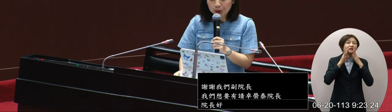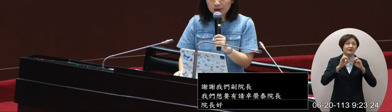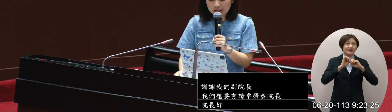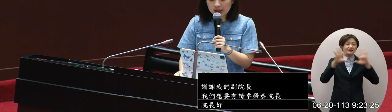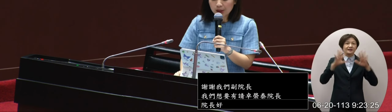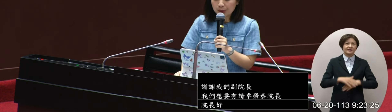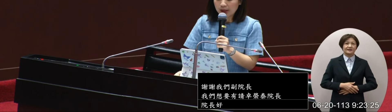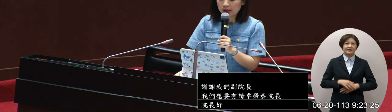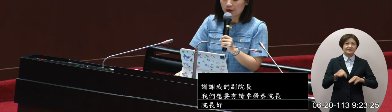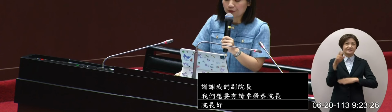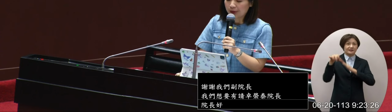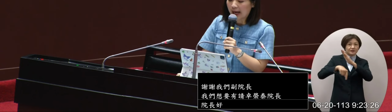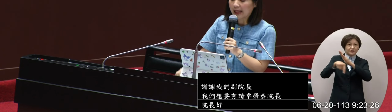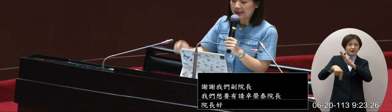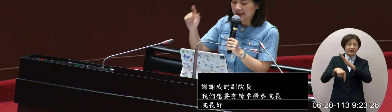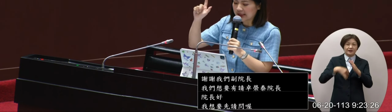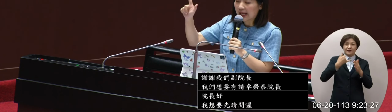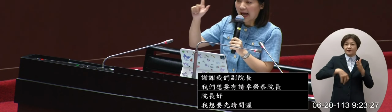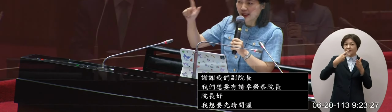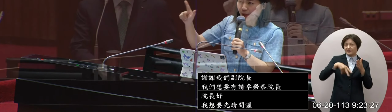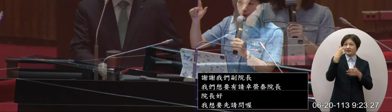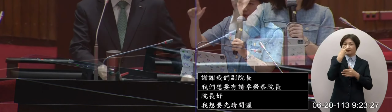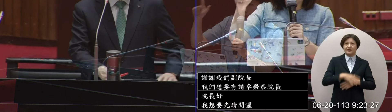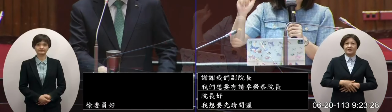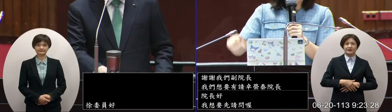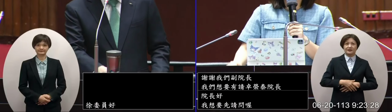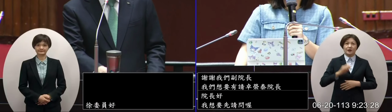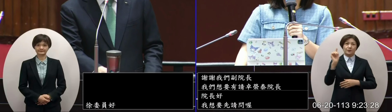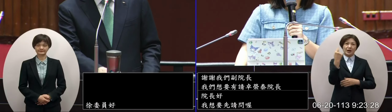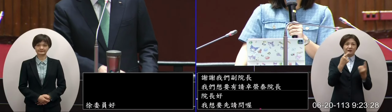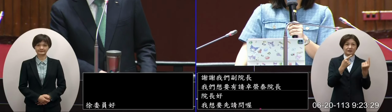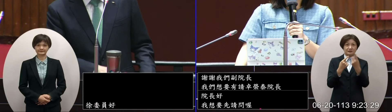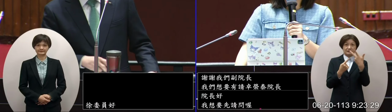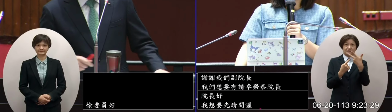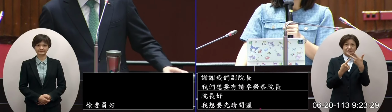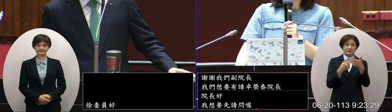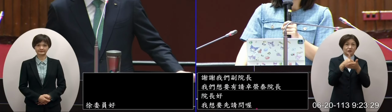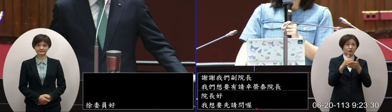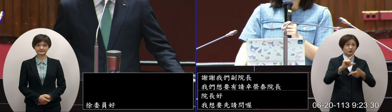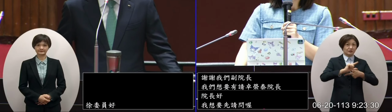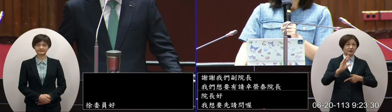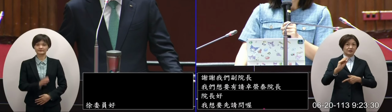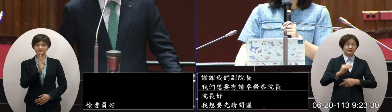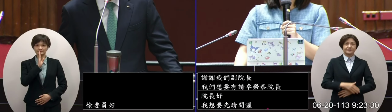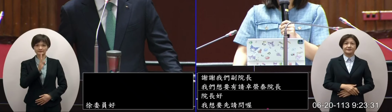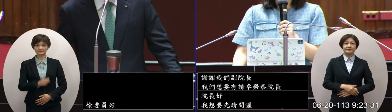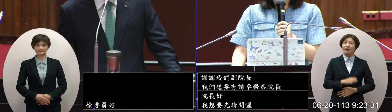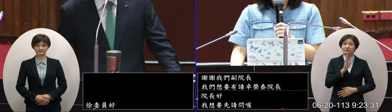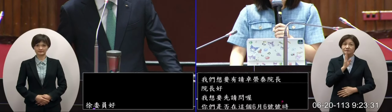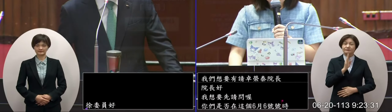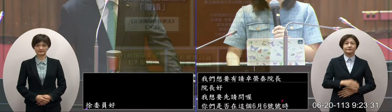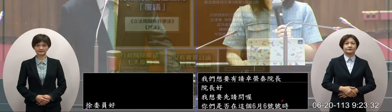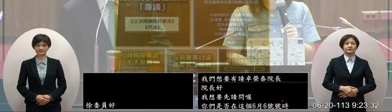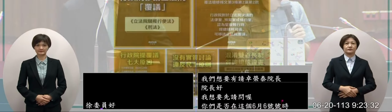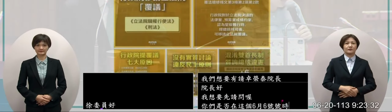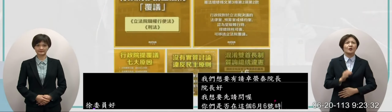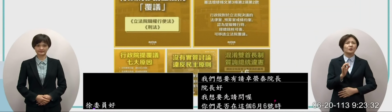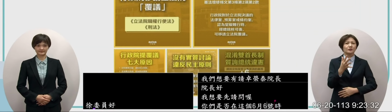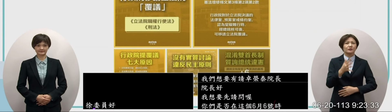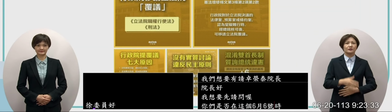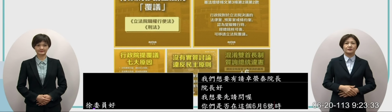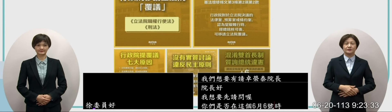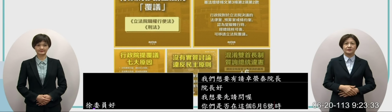提出行政院的复议案7大理由的图卡？ 是的。 哦，是的哈、哦。那为什么